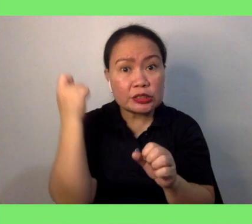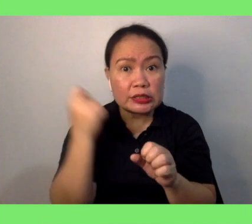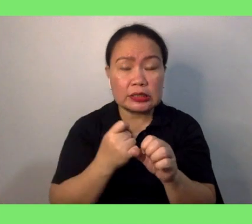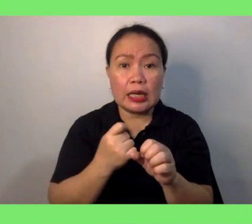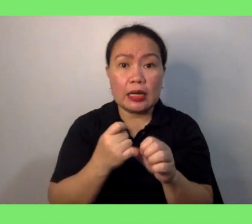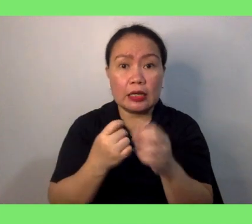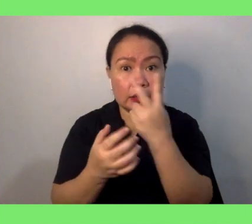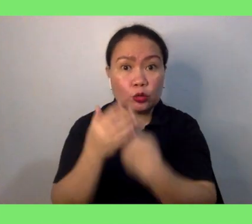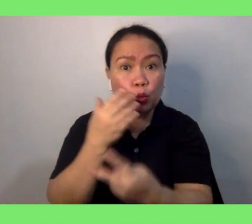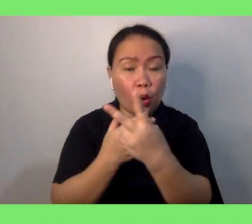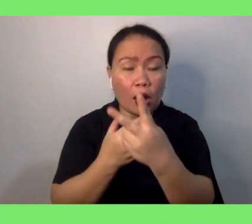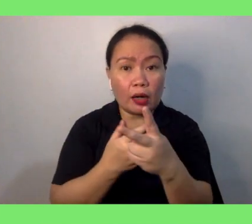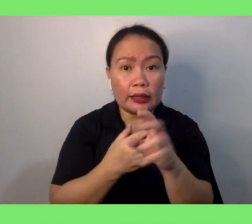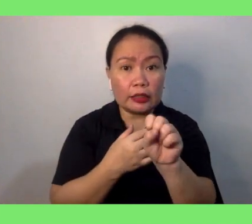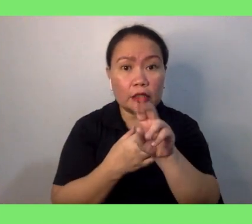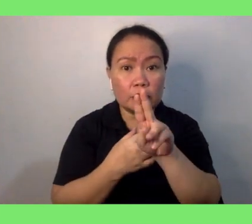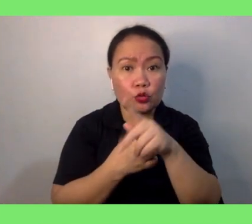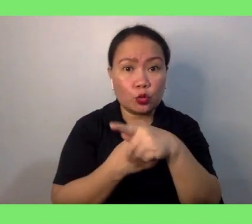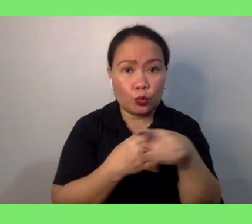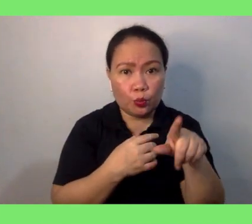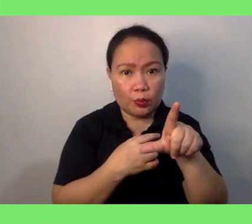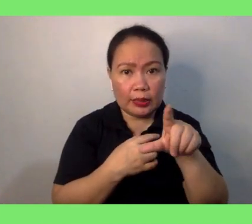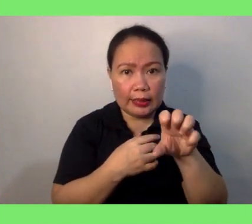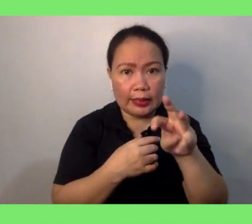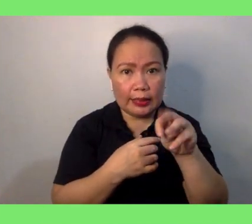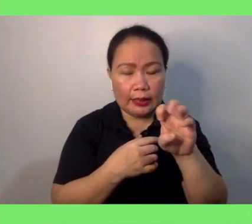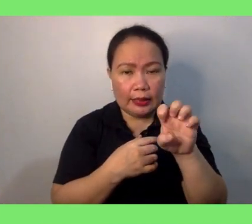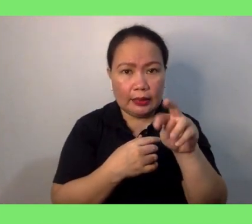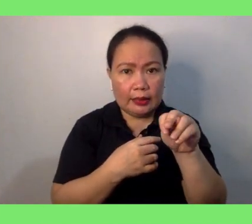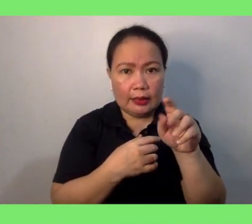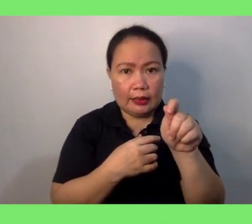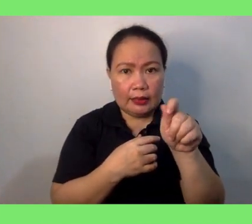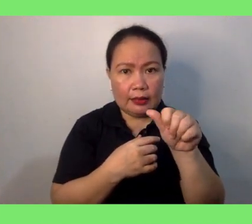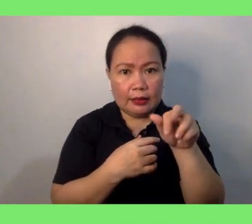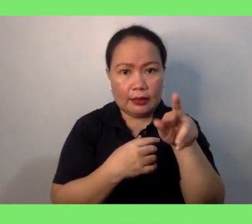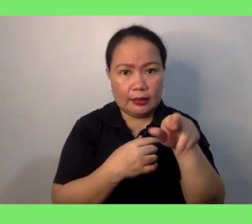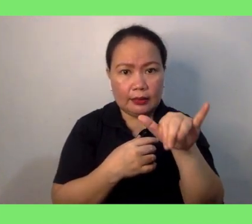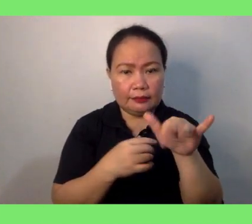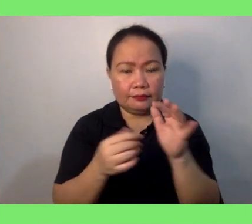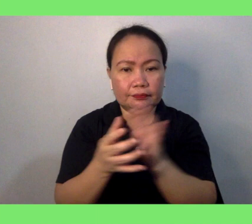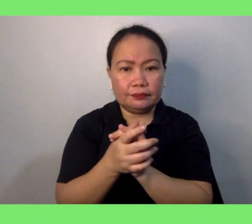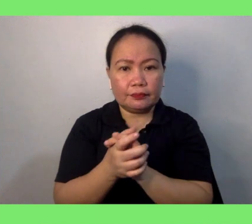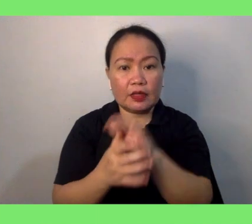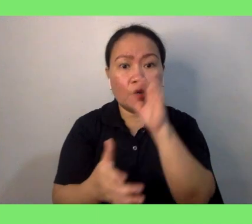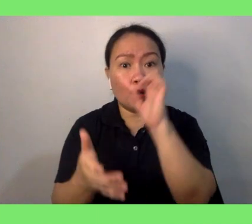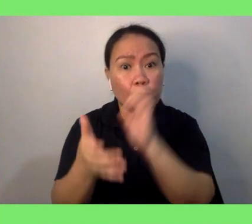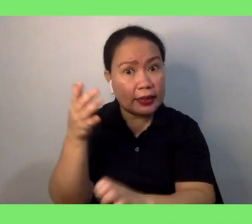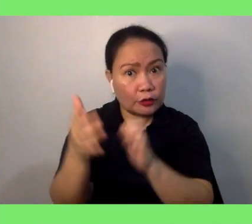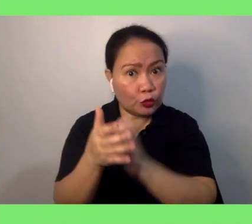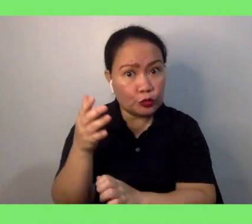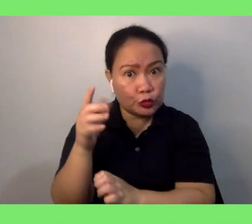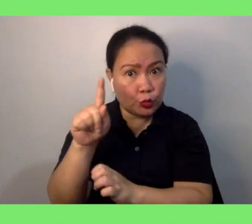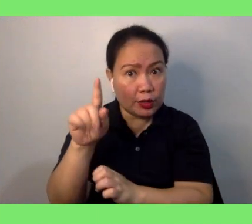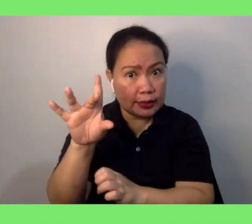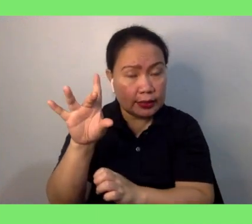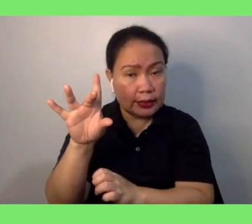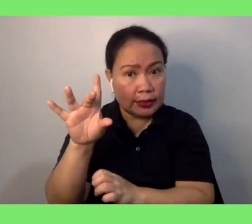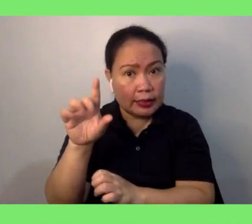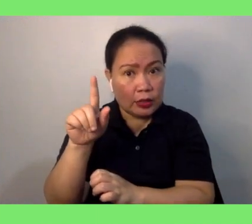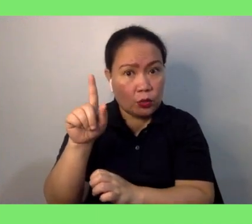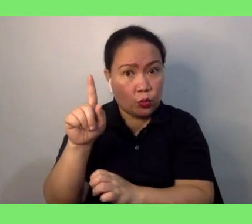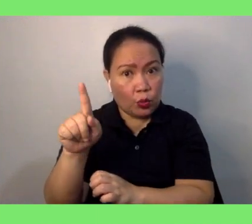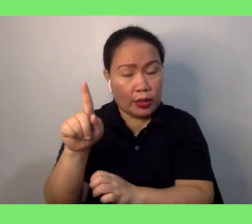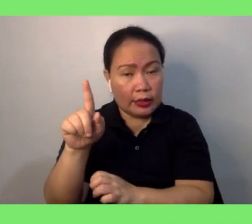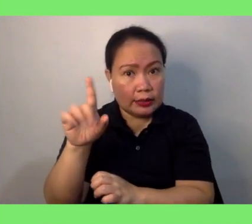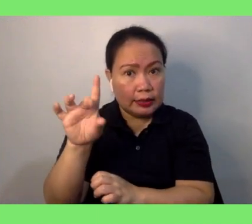180. Okay. So, the measure of angle A is equal to 180 minus 118. Therefore, your angle